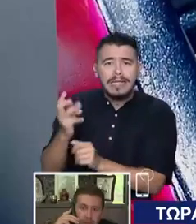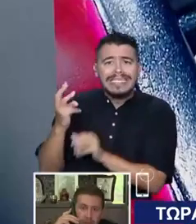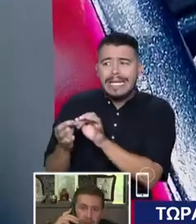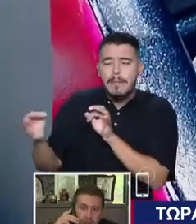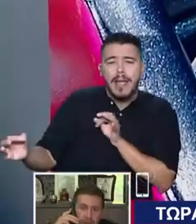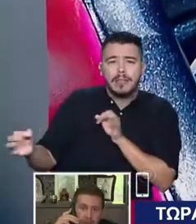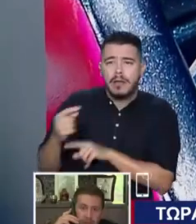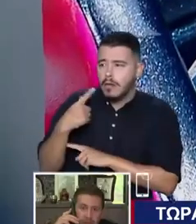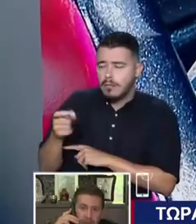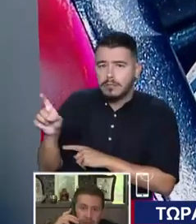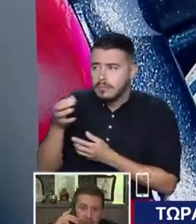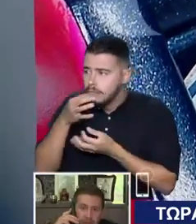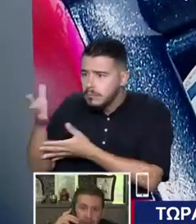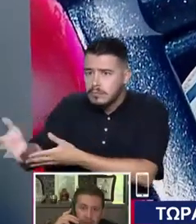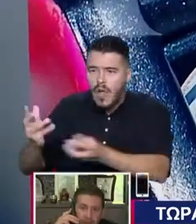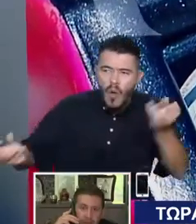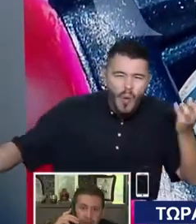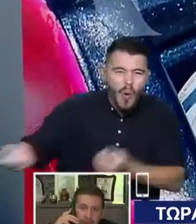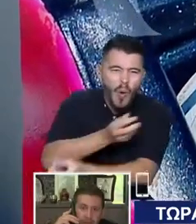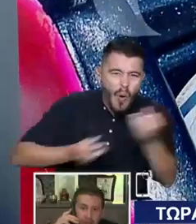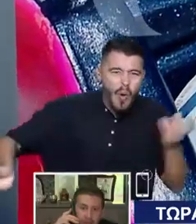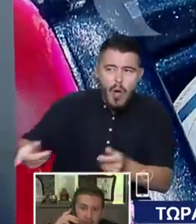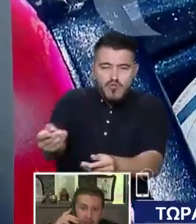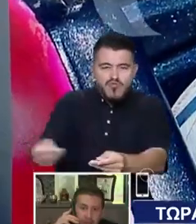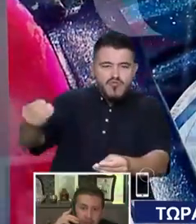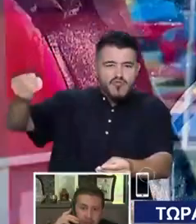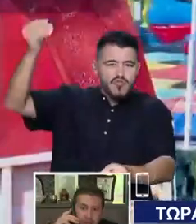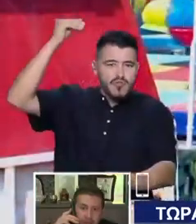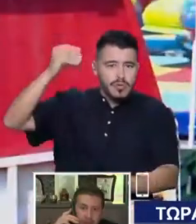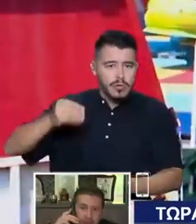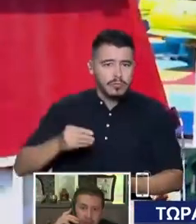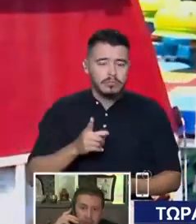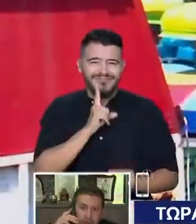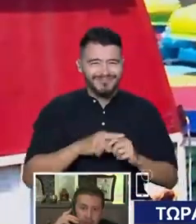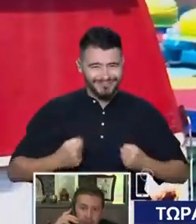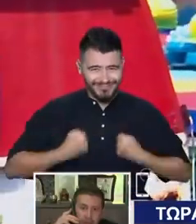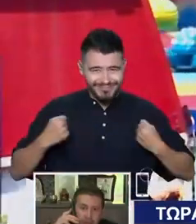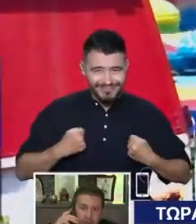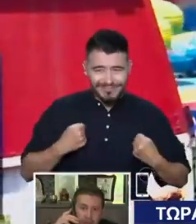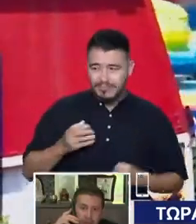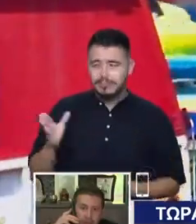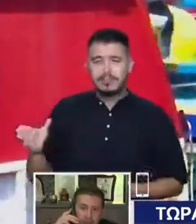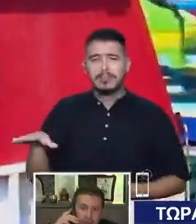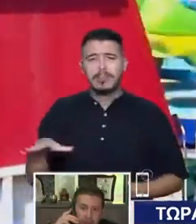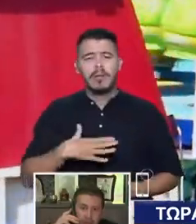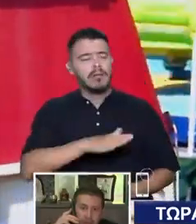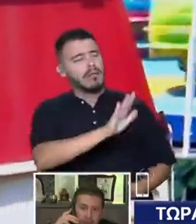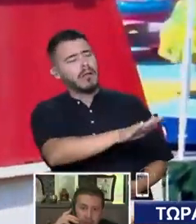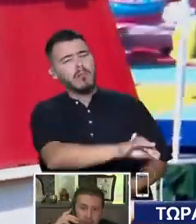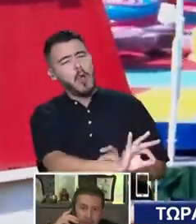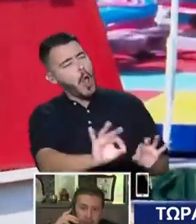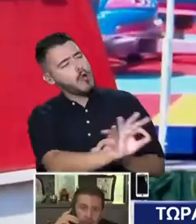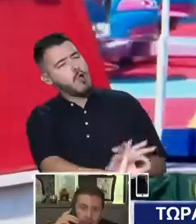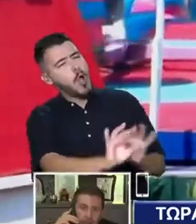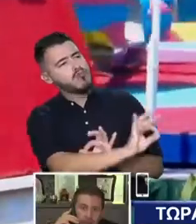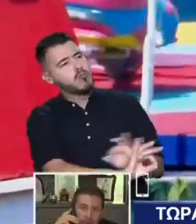χειριζόταν ουσιαστικά όλο αυτό το παιχνίδι. Και αυτός με το χέρι του της έκανε «ησύχασε, ησύχασε».